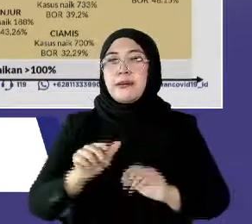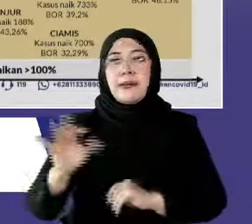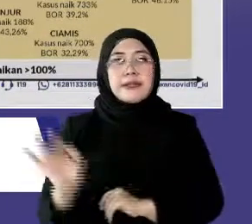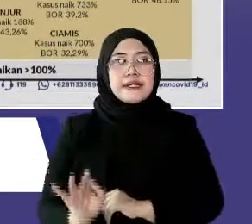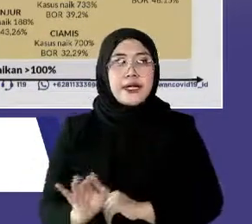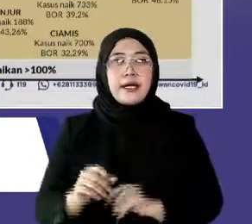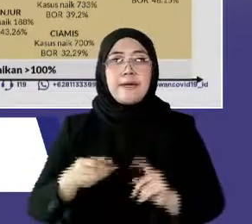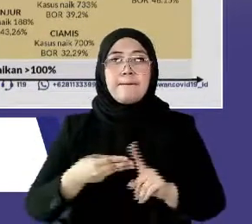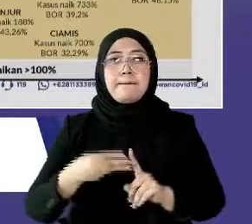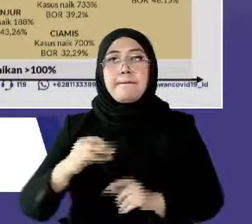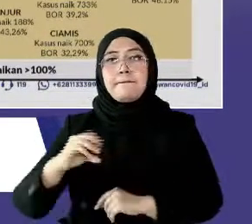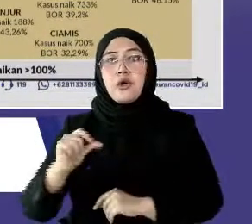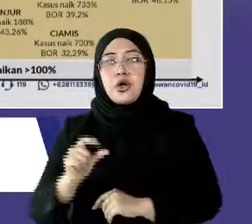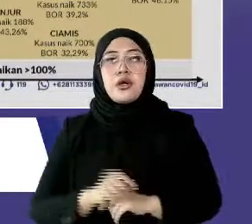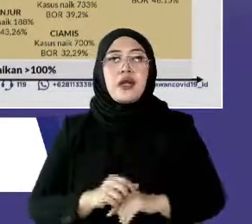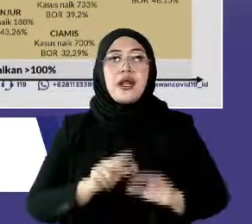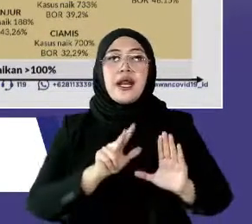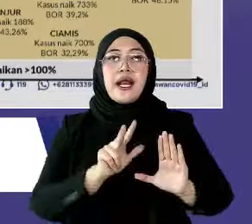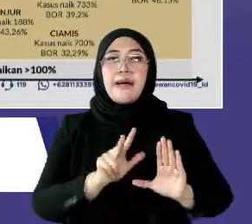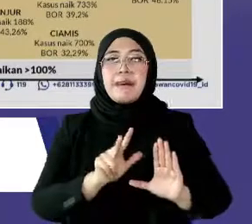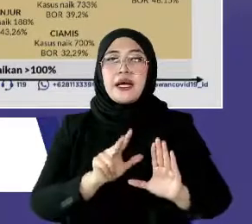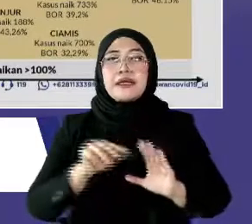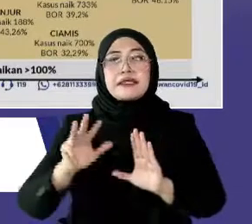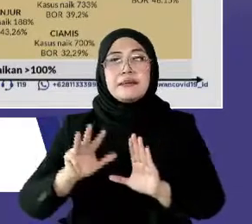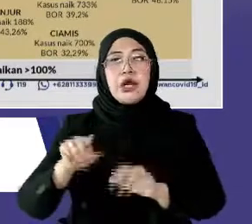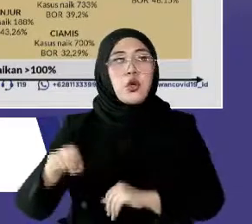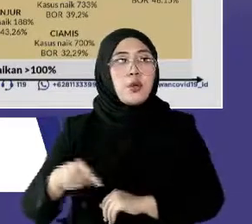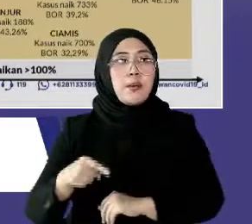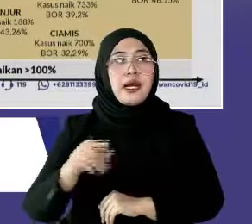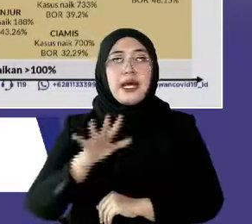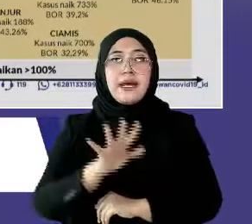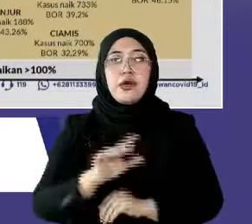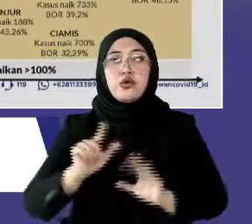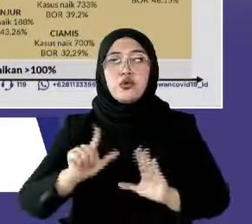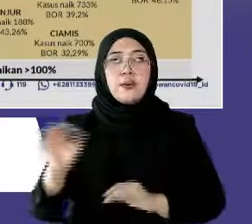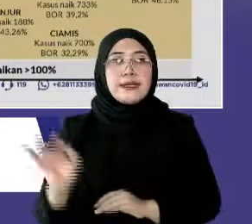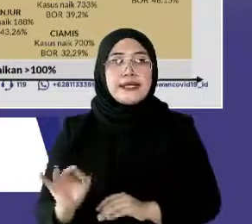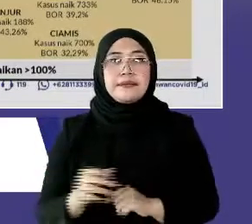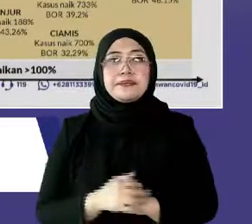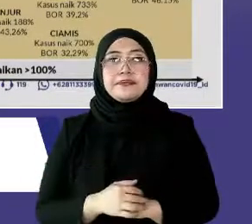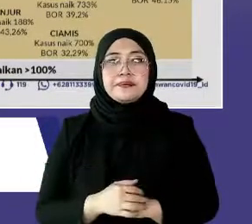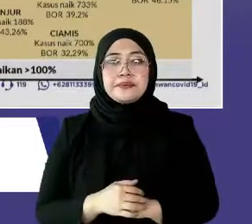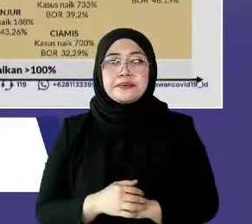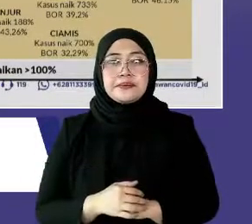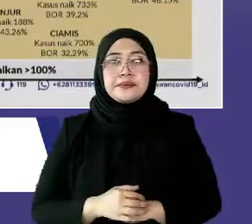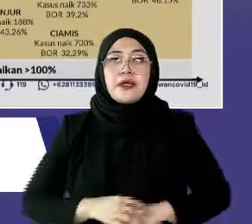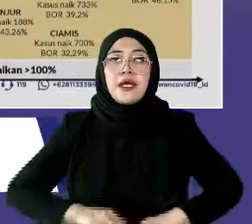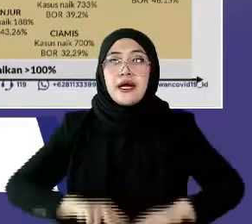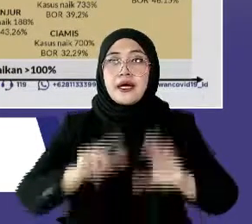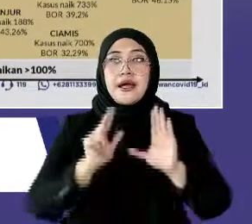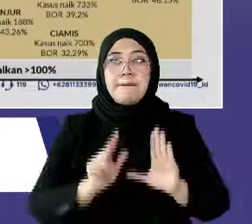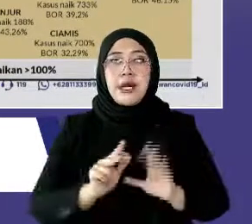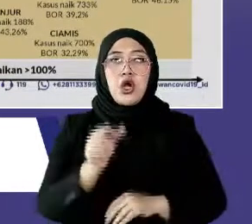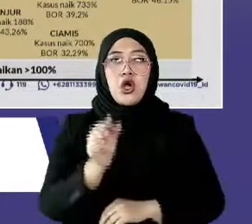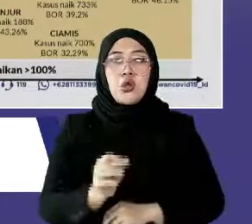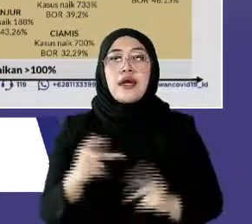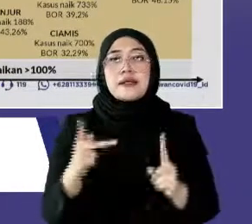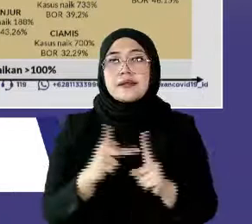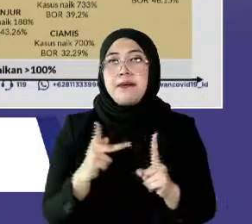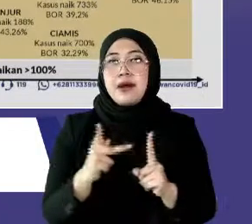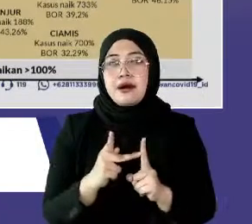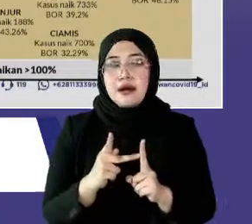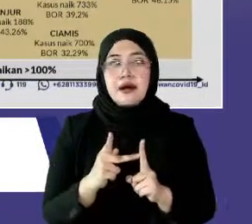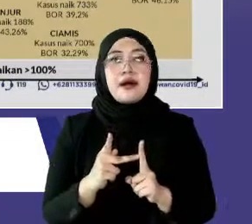dan bor mencapai 89,5 puluh tujuh persen yang ke-8 adalah kota